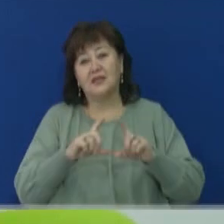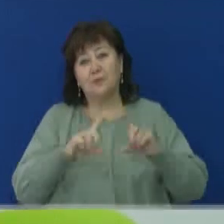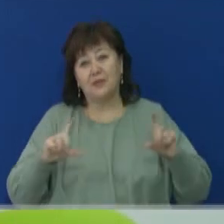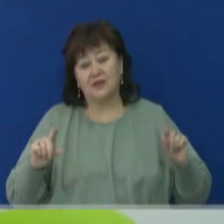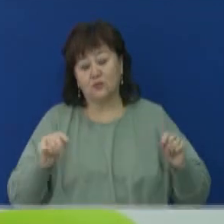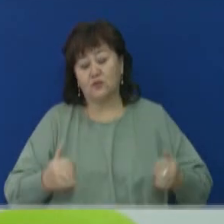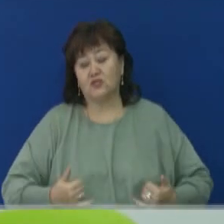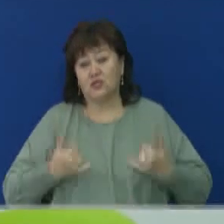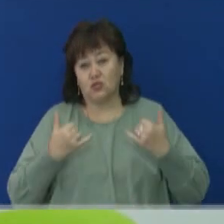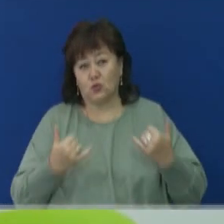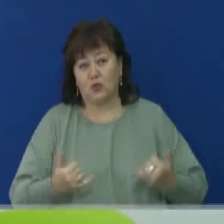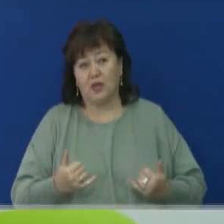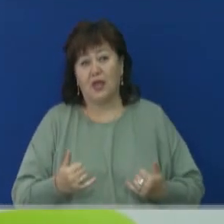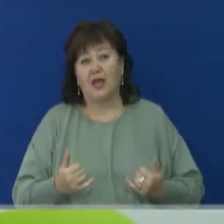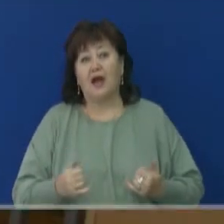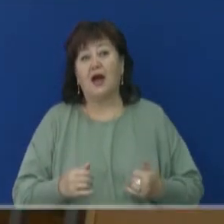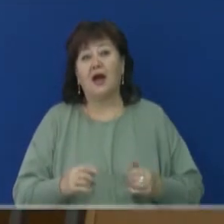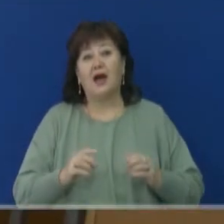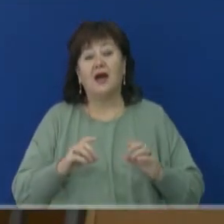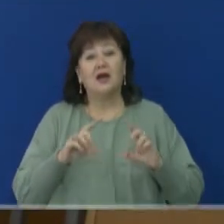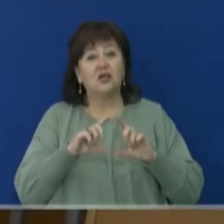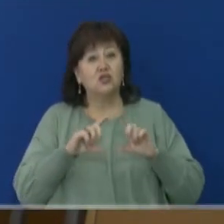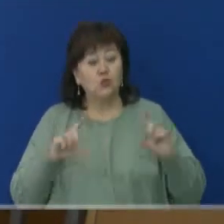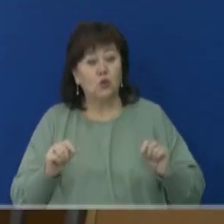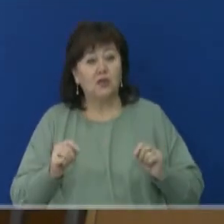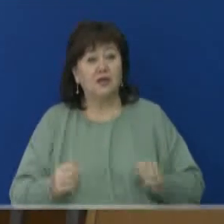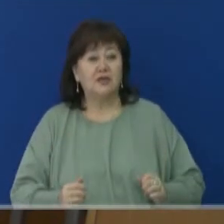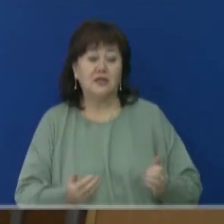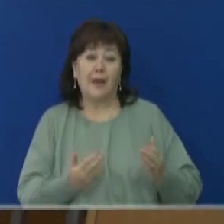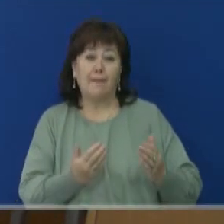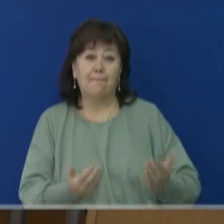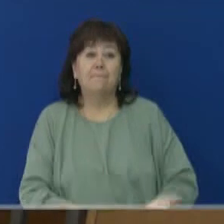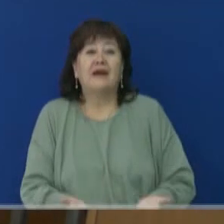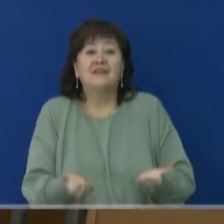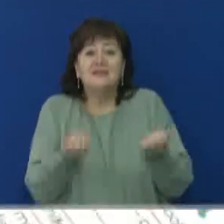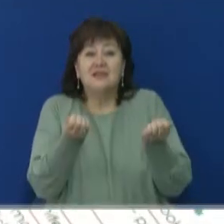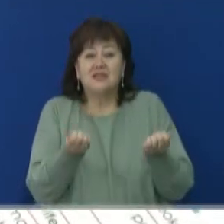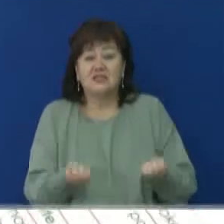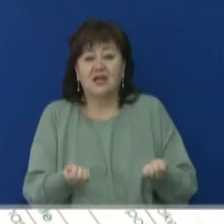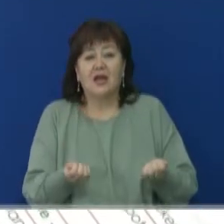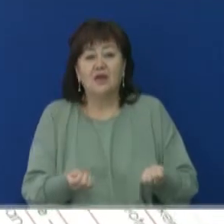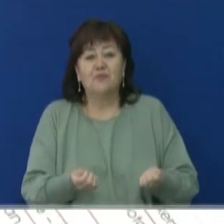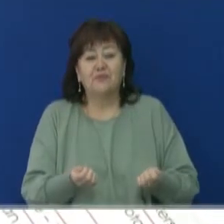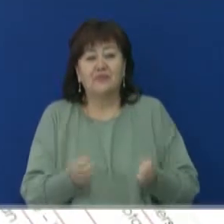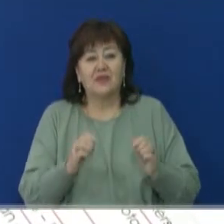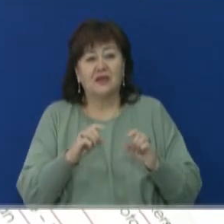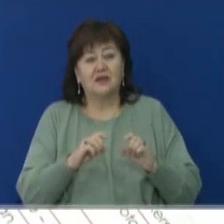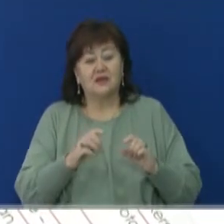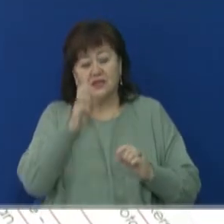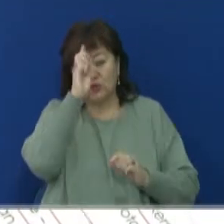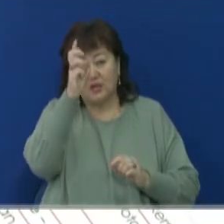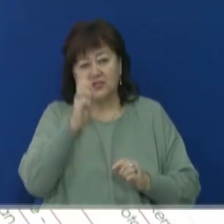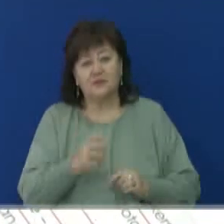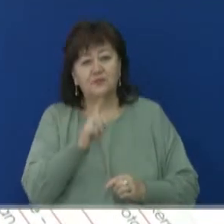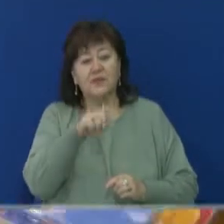мектеп мемлекетіміздің тірегі. Мерберт ағылшын тілін оқушыларға үйрету жолында барын салады. Сабақ барысында